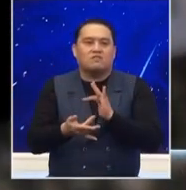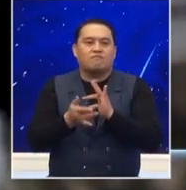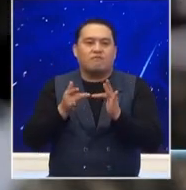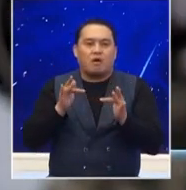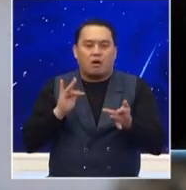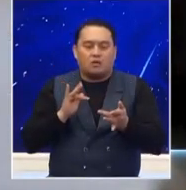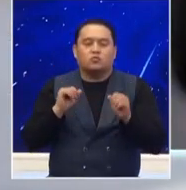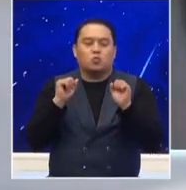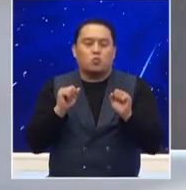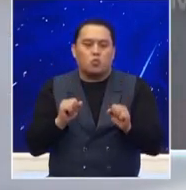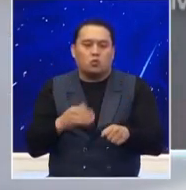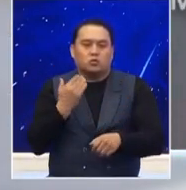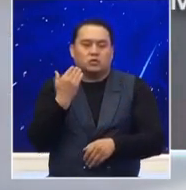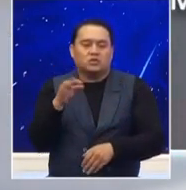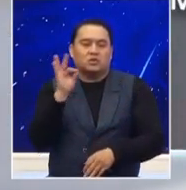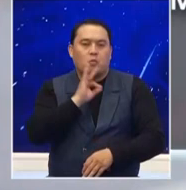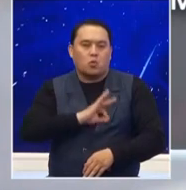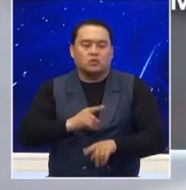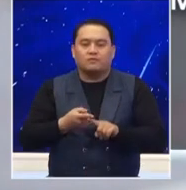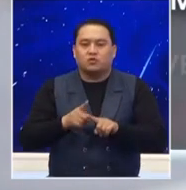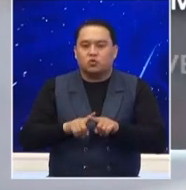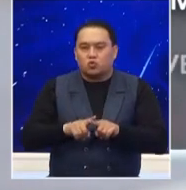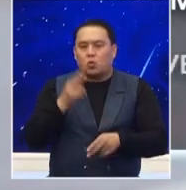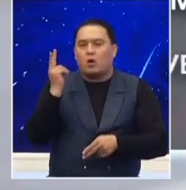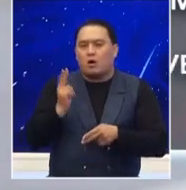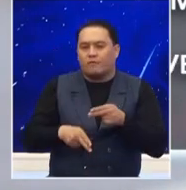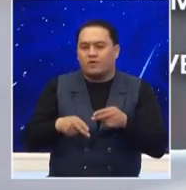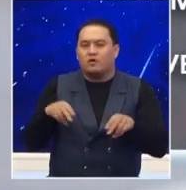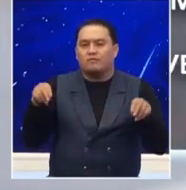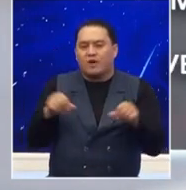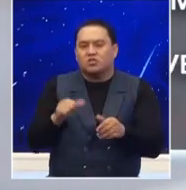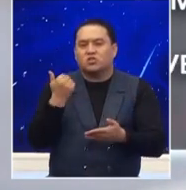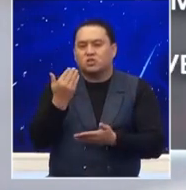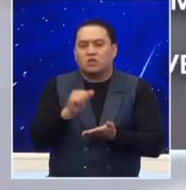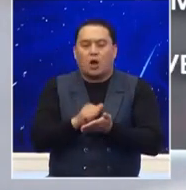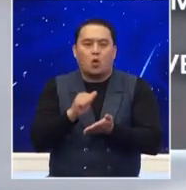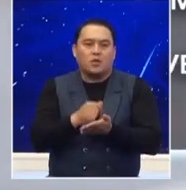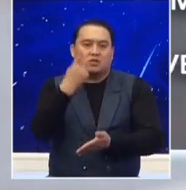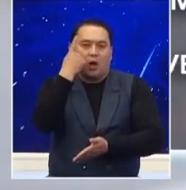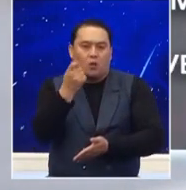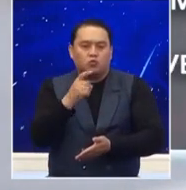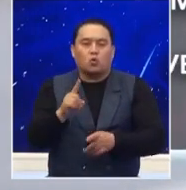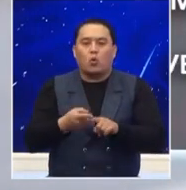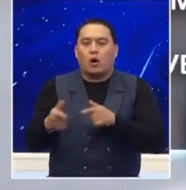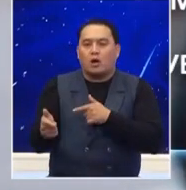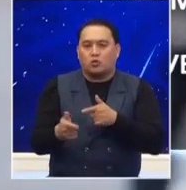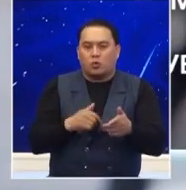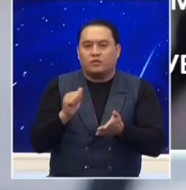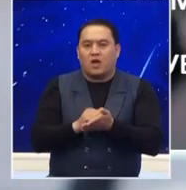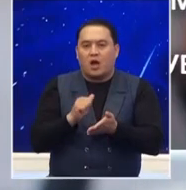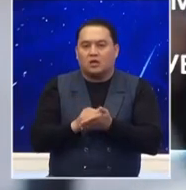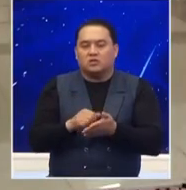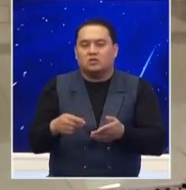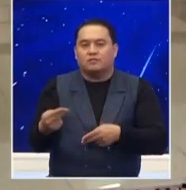через мессенджеры в социальных сетях. Уведомление о дате истечения срока действия ваших документов. СМС-уведомление о готовности документов